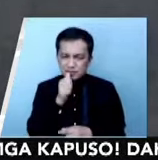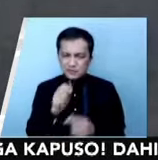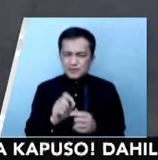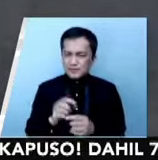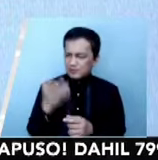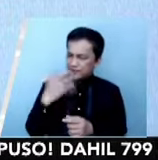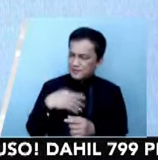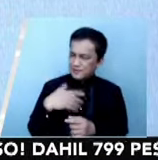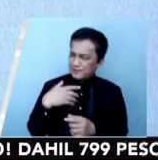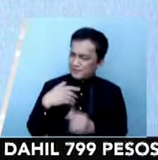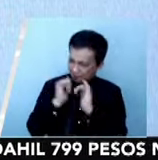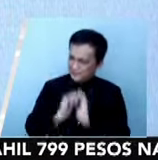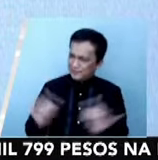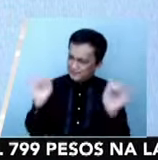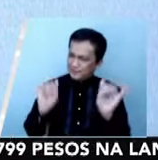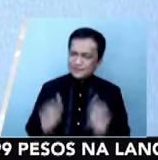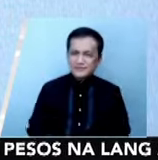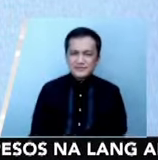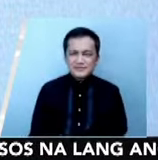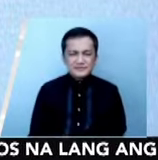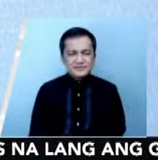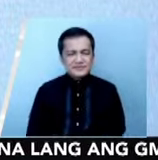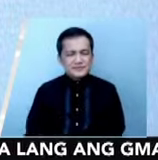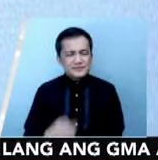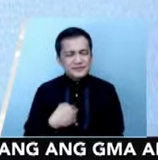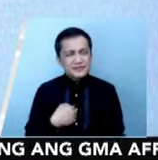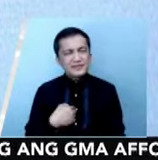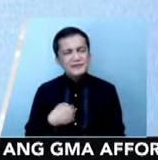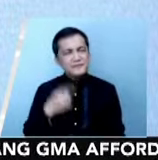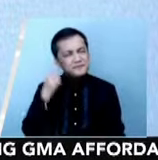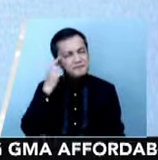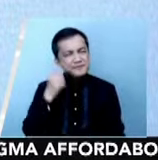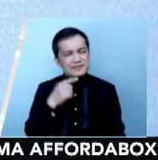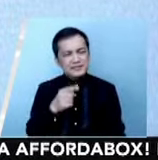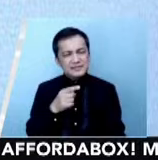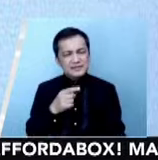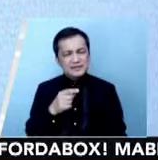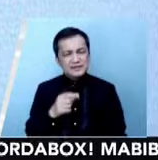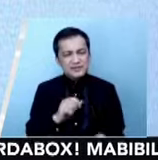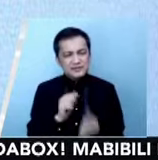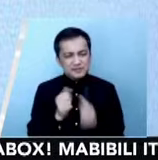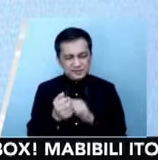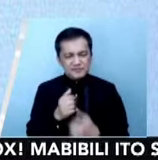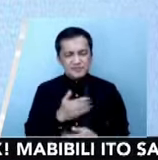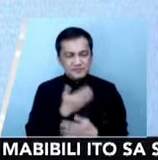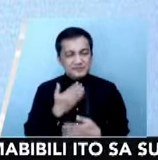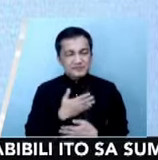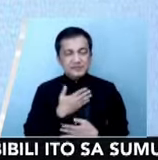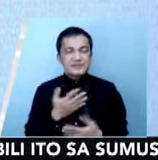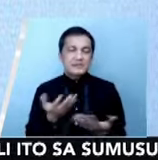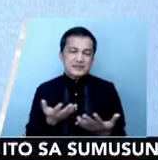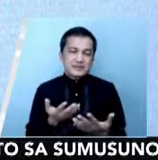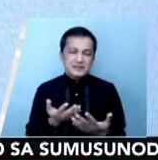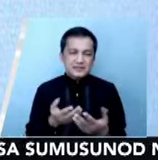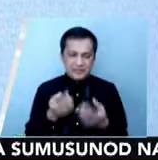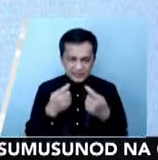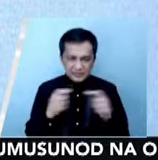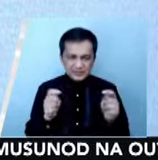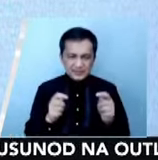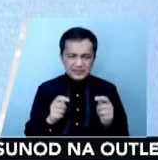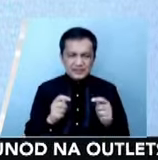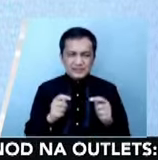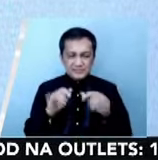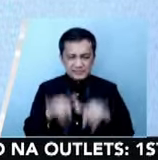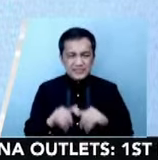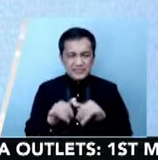mo parate? Sa tingin ko, yung pagiging masayahin. I try to stay positive.